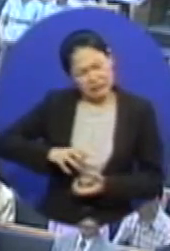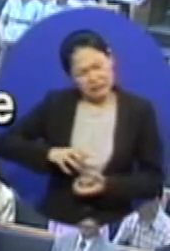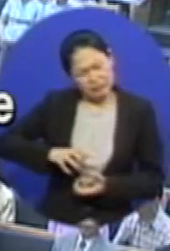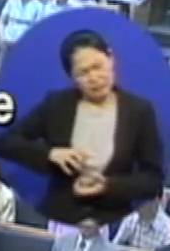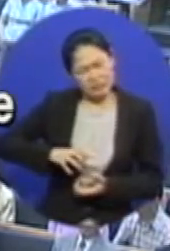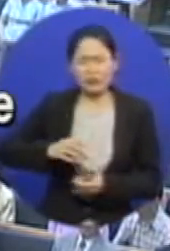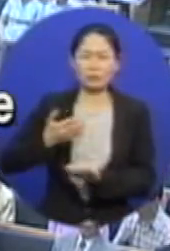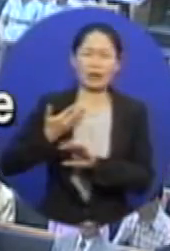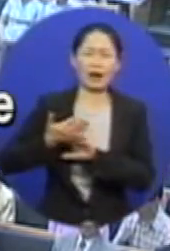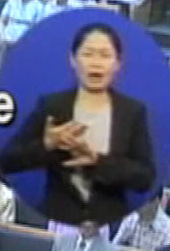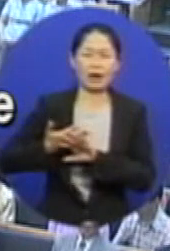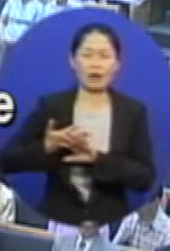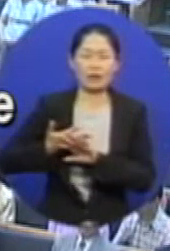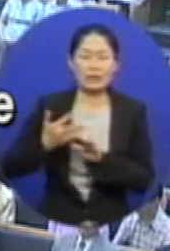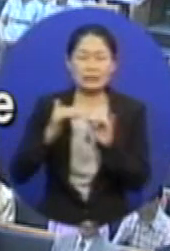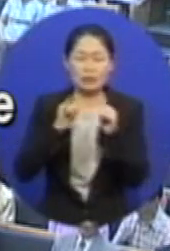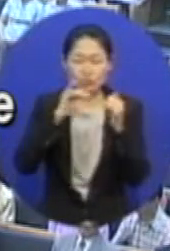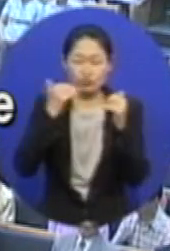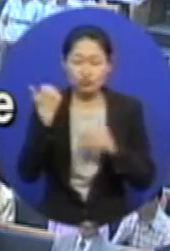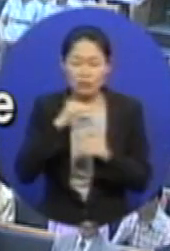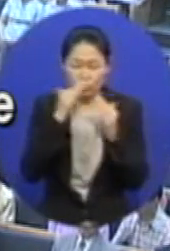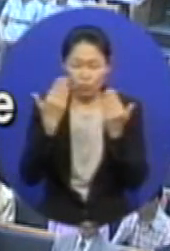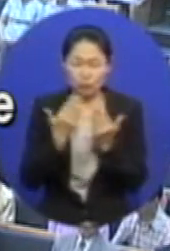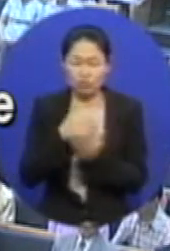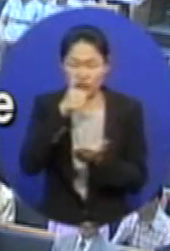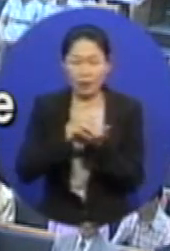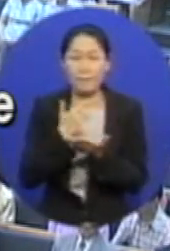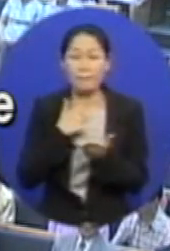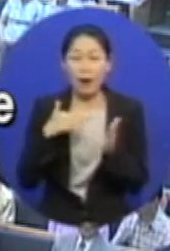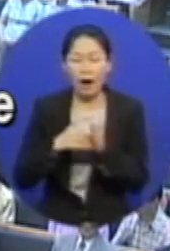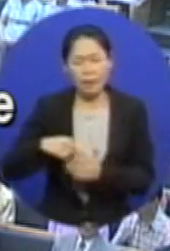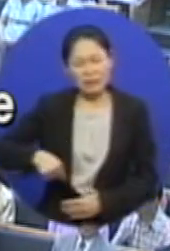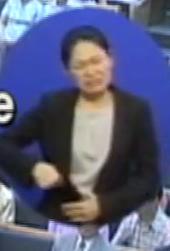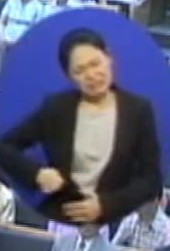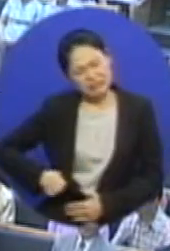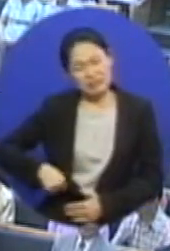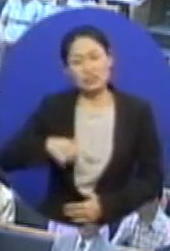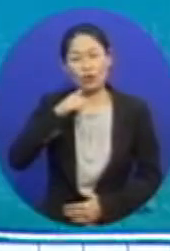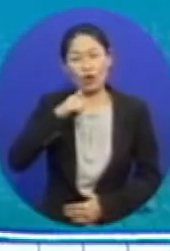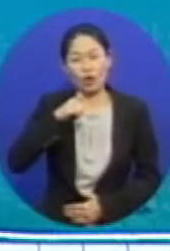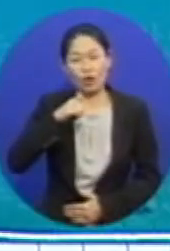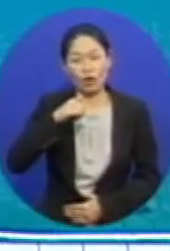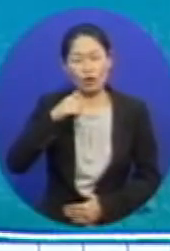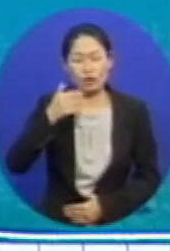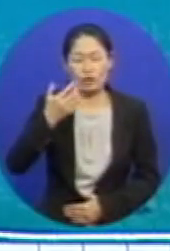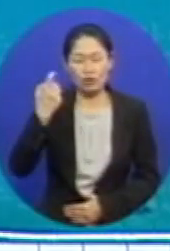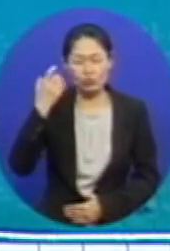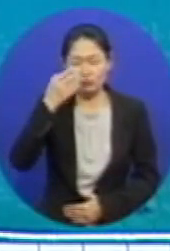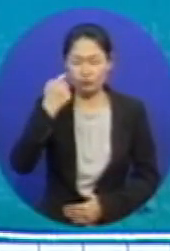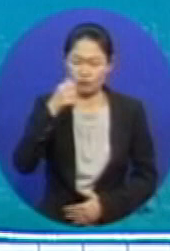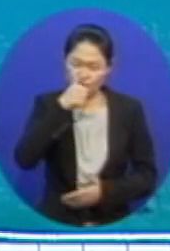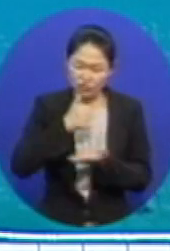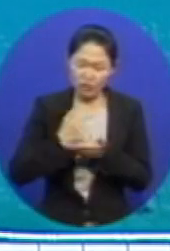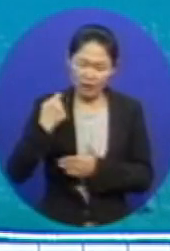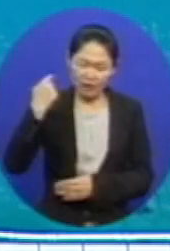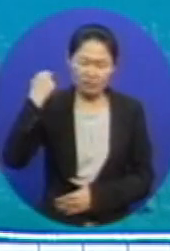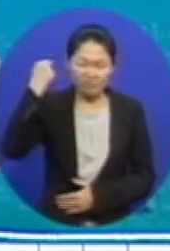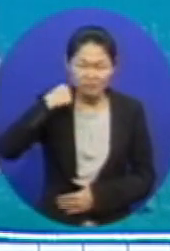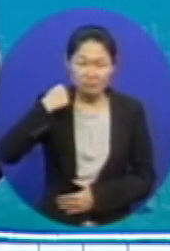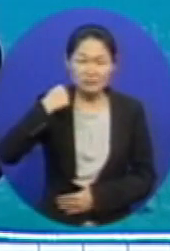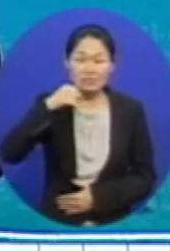사람은 누구나 다 죄를 지으면 양심의 가책을 느낍니다 죄책감을 느끼는 거죠 그러나